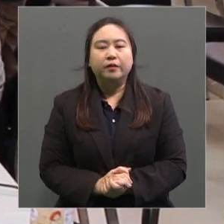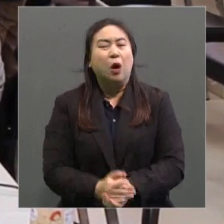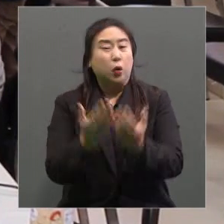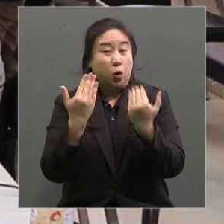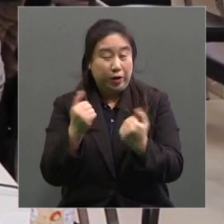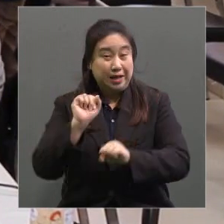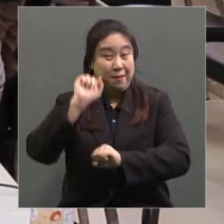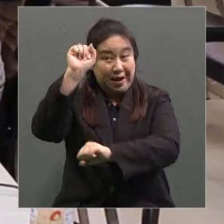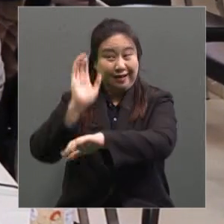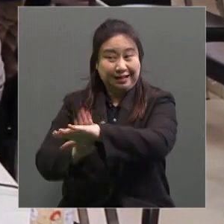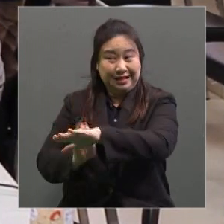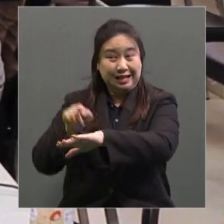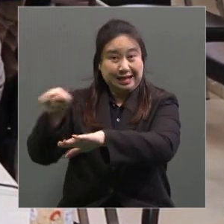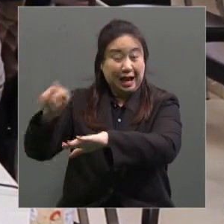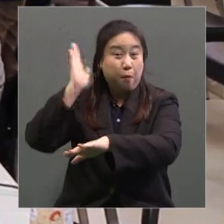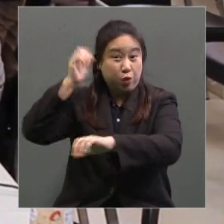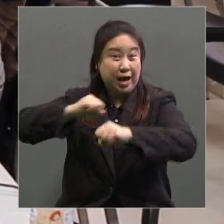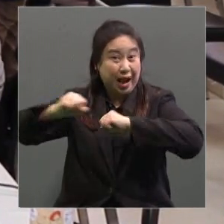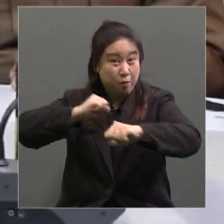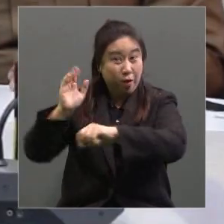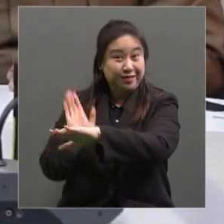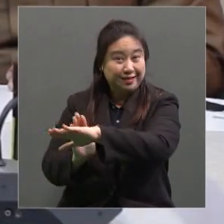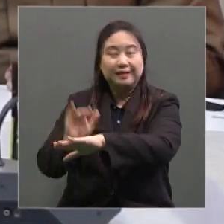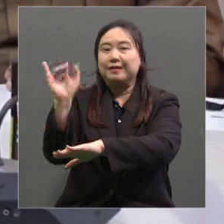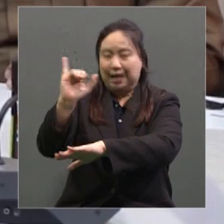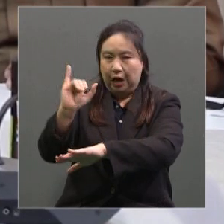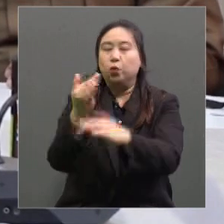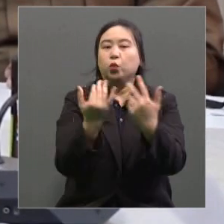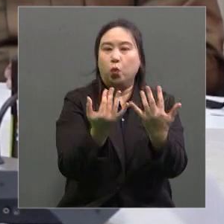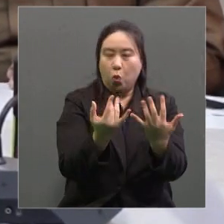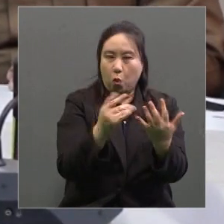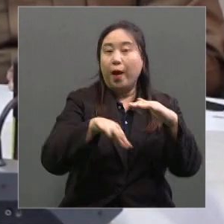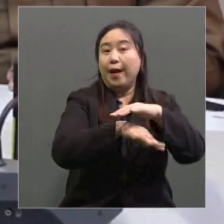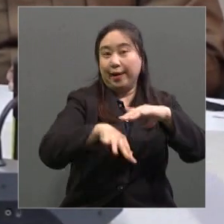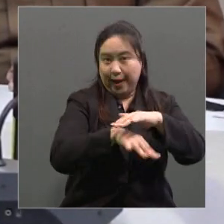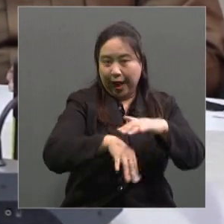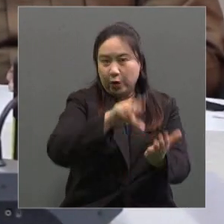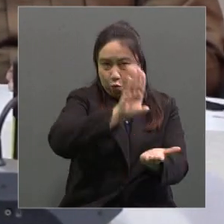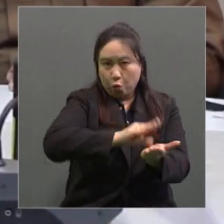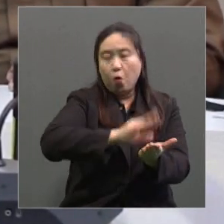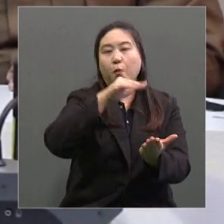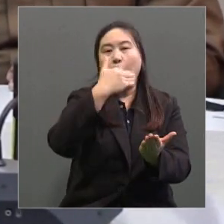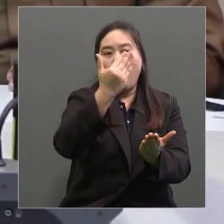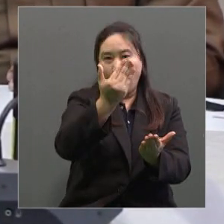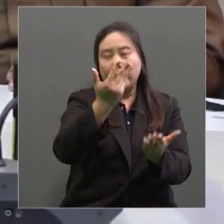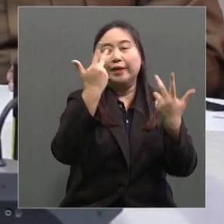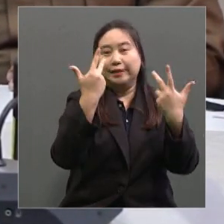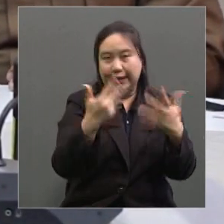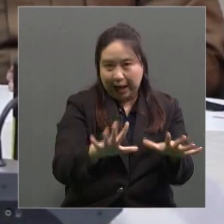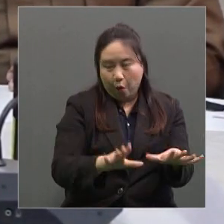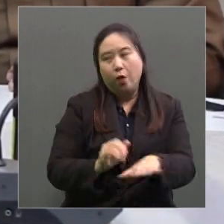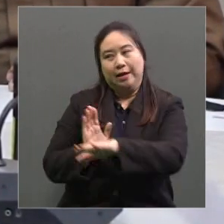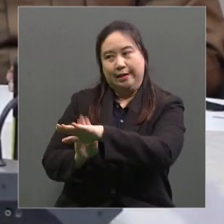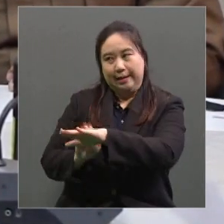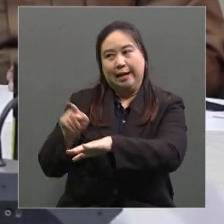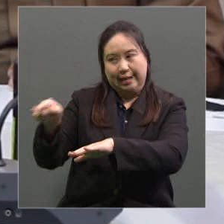รียกที่ยังไม่ได้ออกเนี่ยนะเขาก็บอกว่าจะต้องรอการรวบรวมพยานหลักฐานของพนักงานสอบสวนก่อนหลังจากนั้นตามขั้นตอนถึงจะมี